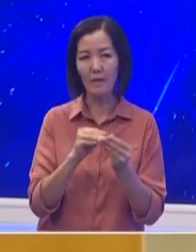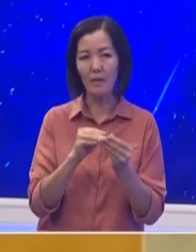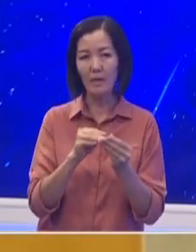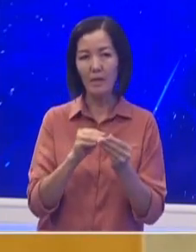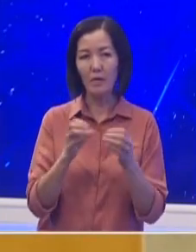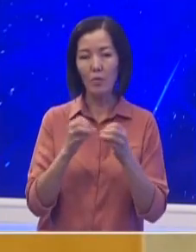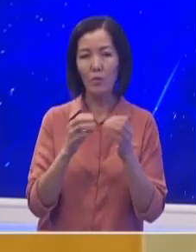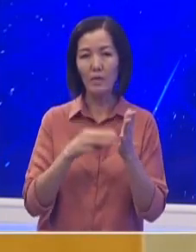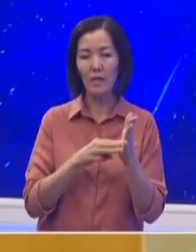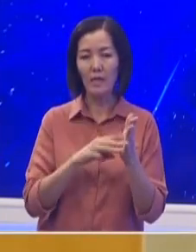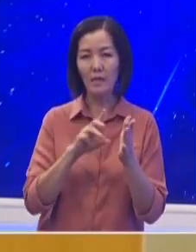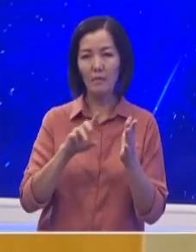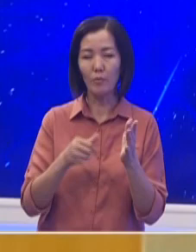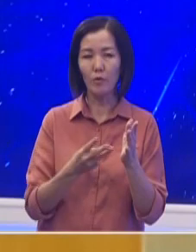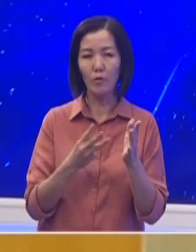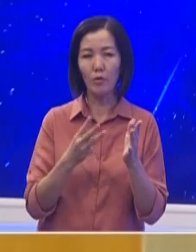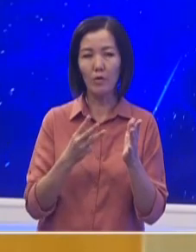қатысқандардың